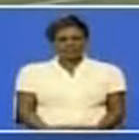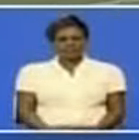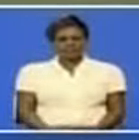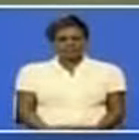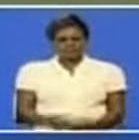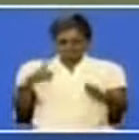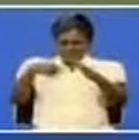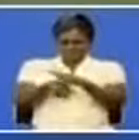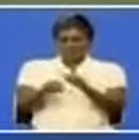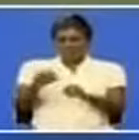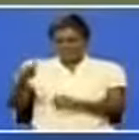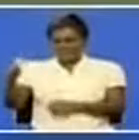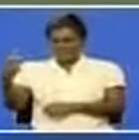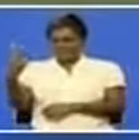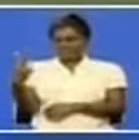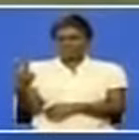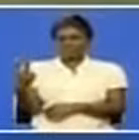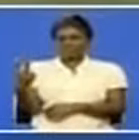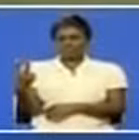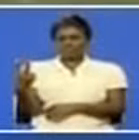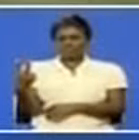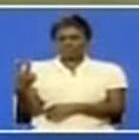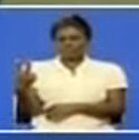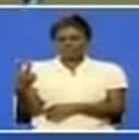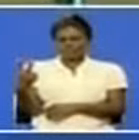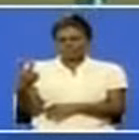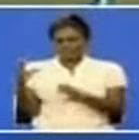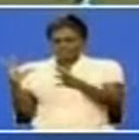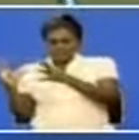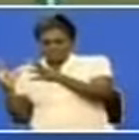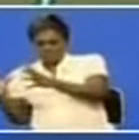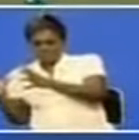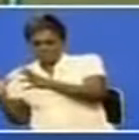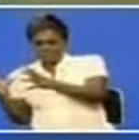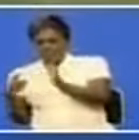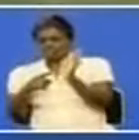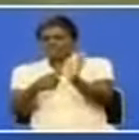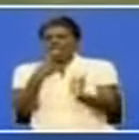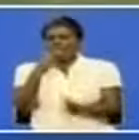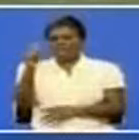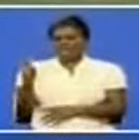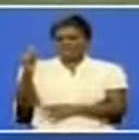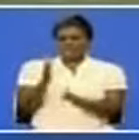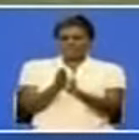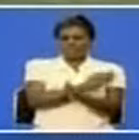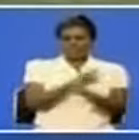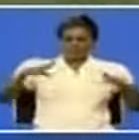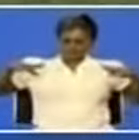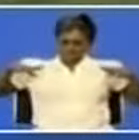Kuwazuia Collins Okoth na Abuba Sibomana. Mlinzi Harun Shakava kaoneshwa kadi nyekundu kabla kuenda